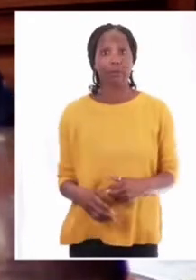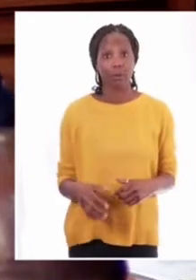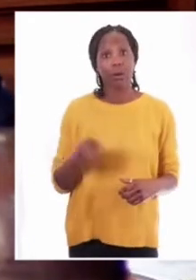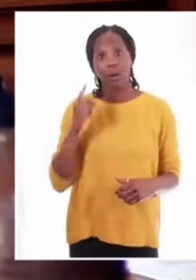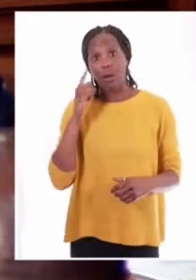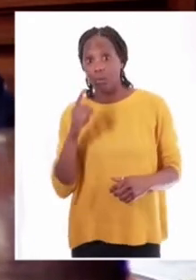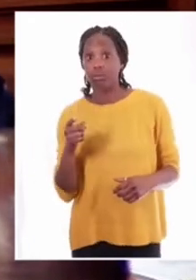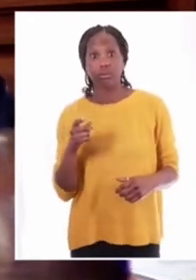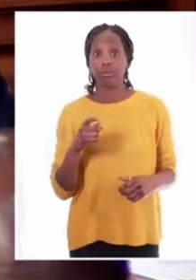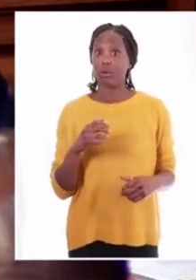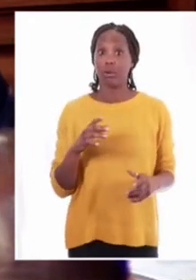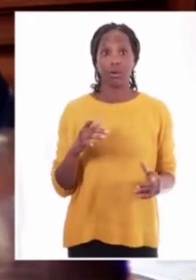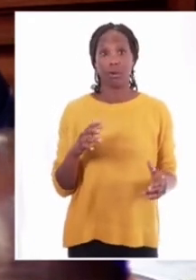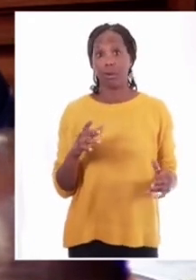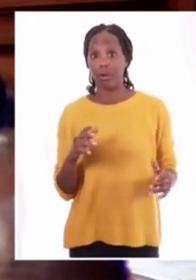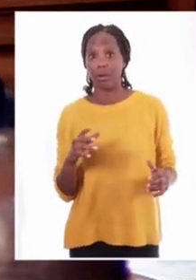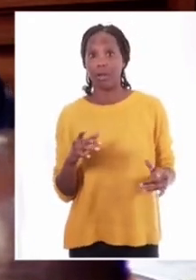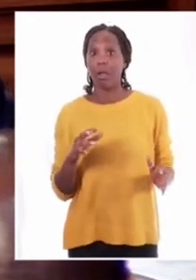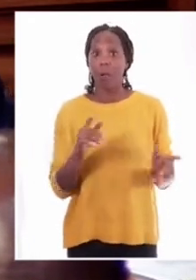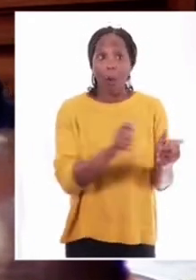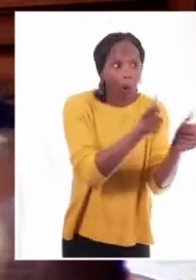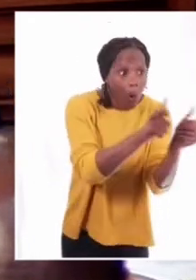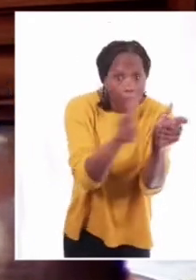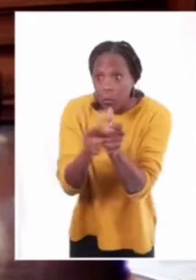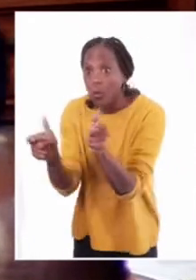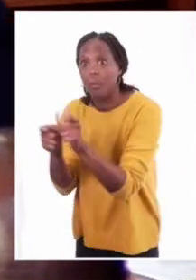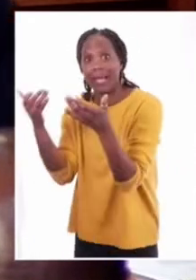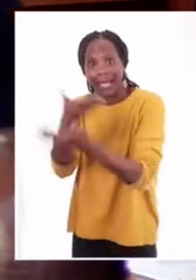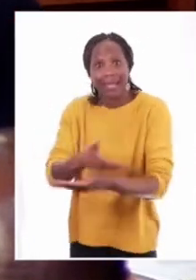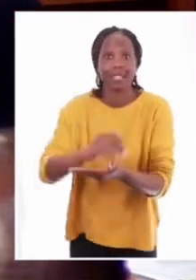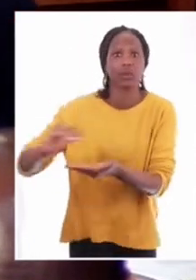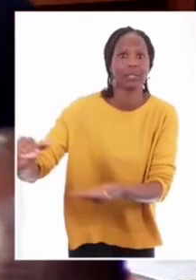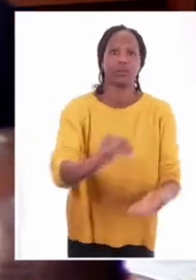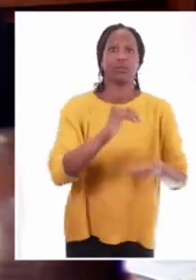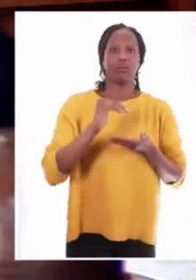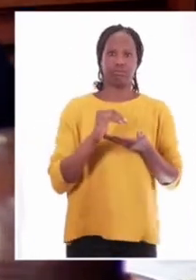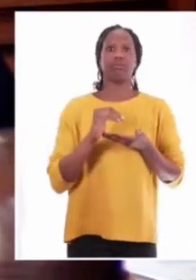de l'exposition de nos entreprises par rapport à la situation internationale.